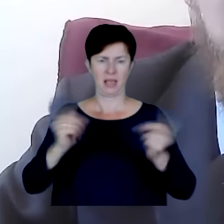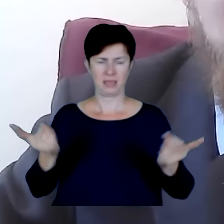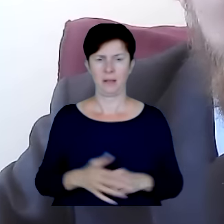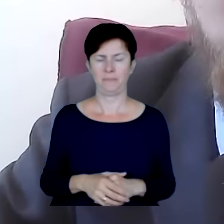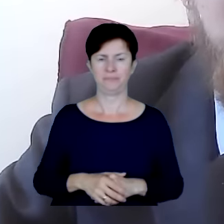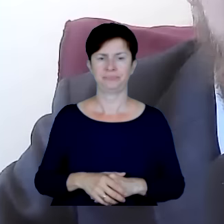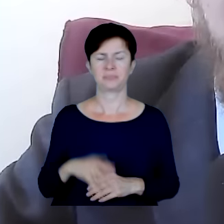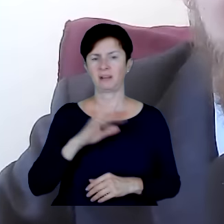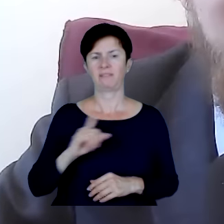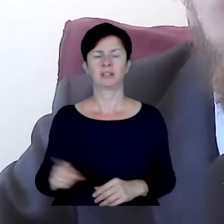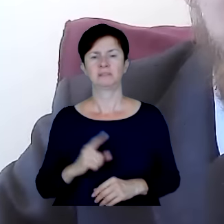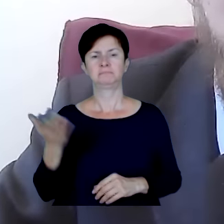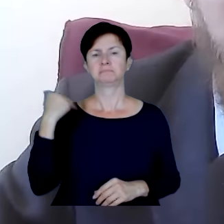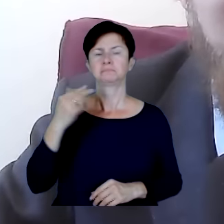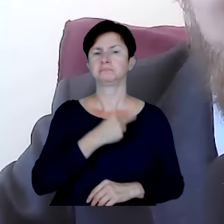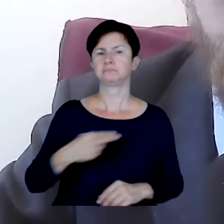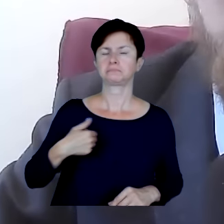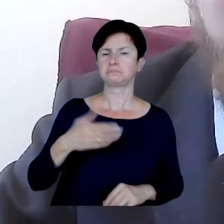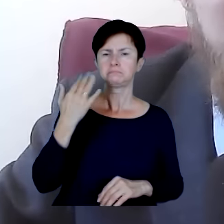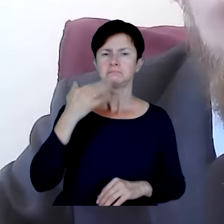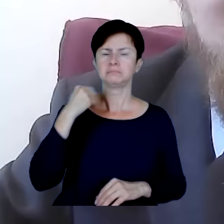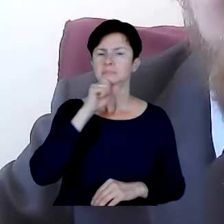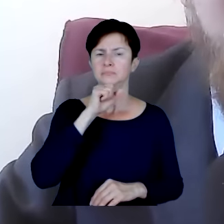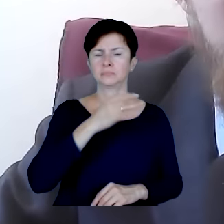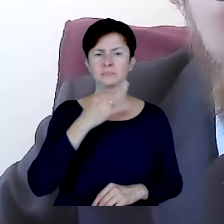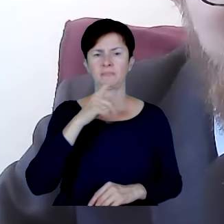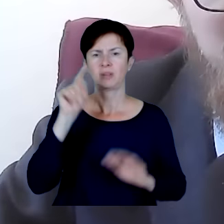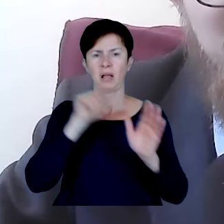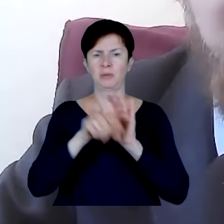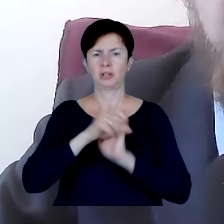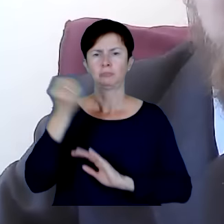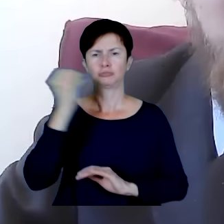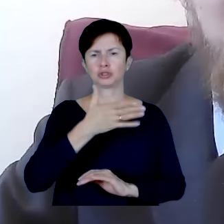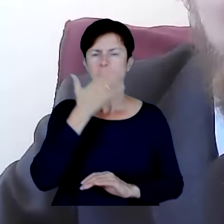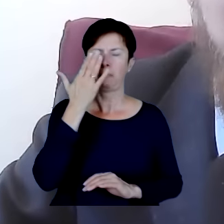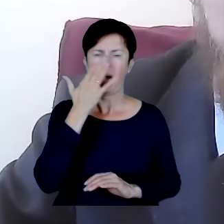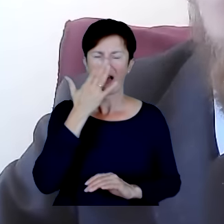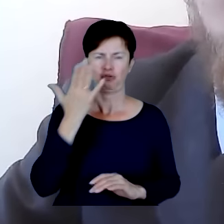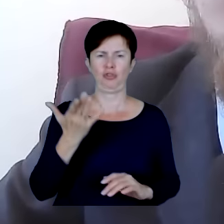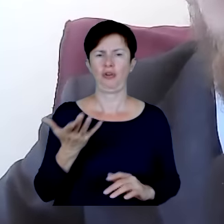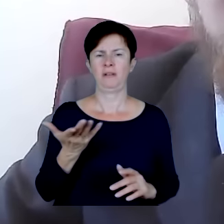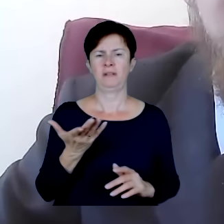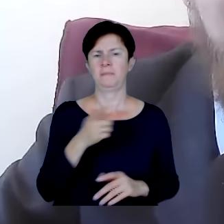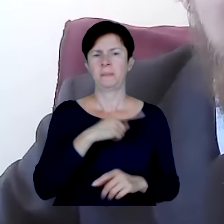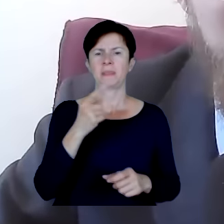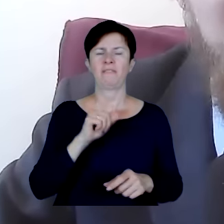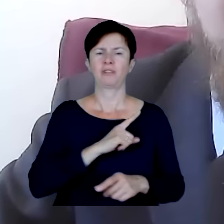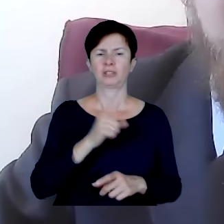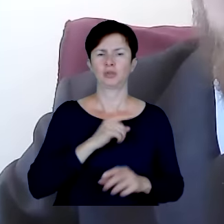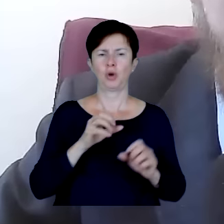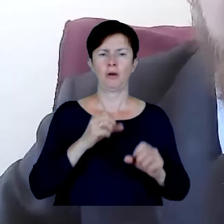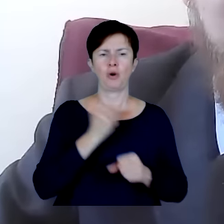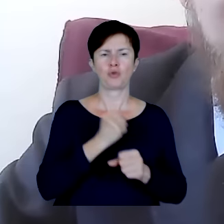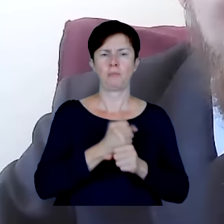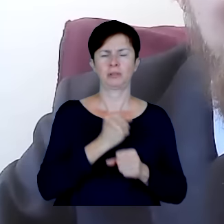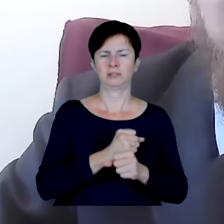kampanii mówił o tym, że imigranci brzydko pachną i ten zapach przeszkadza francuskim robotnikom, a później u władzy sam